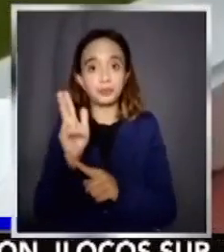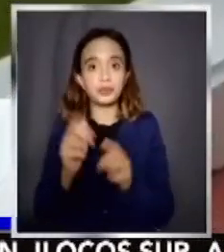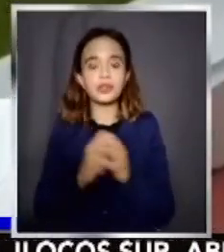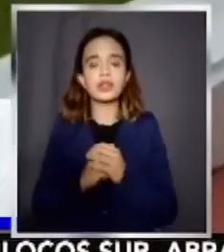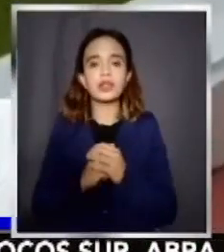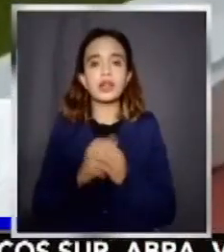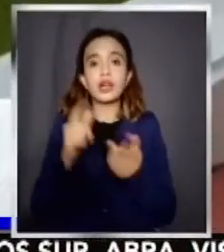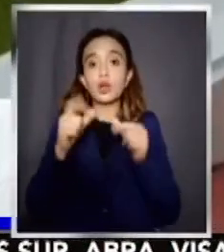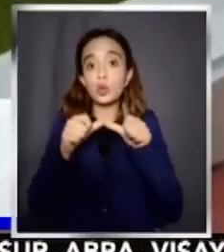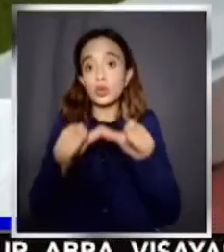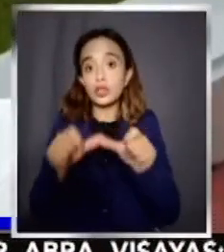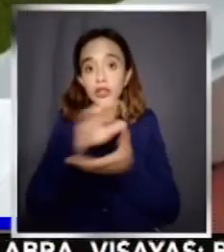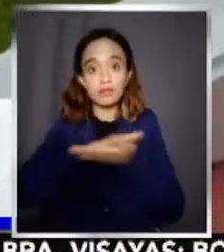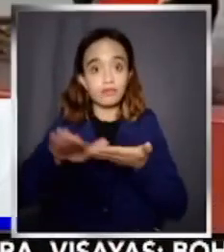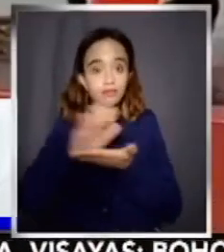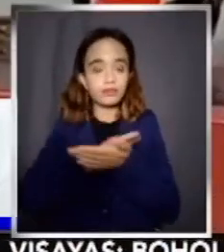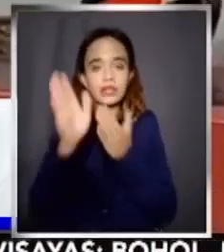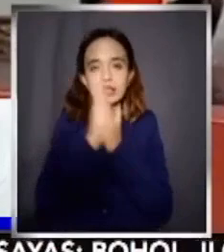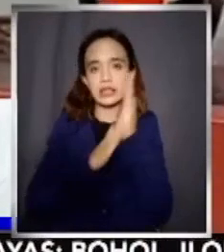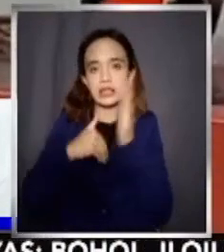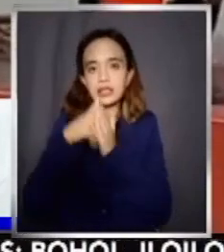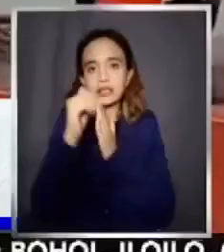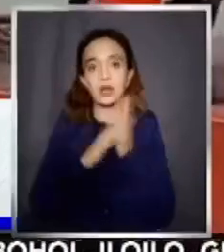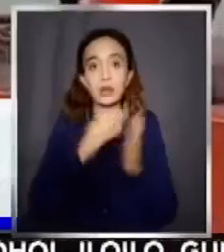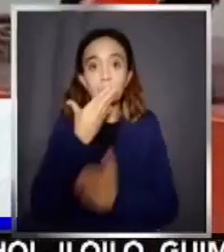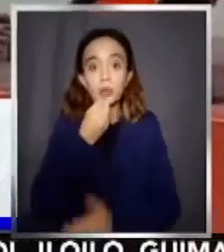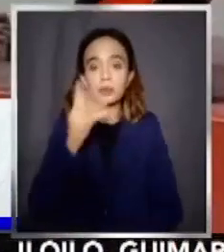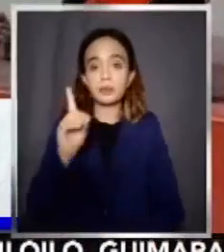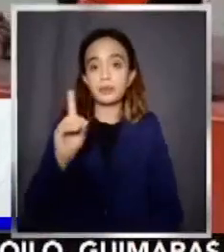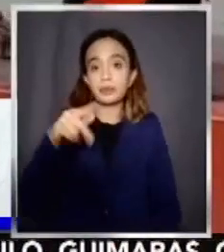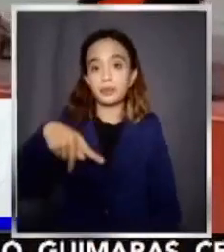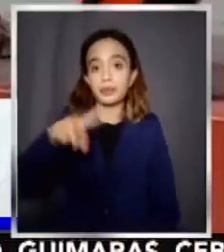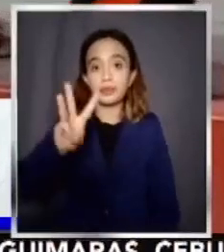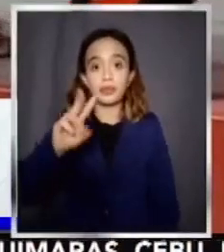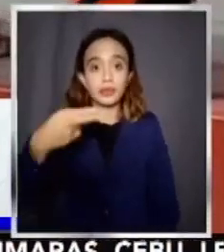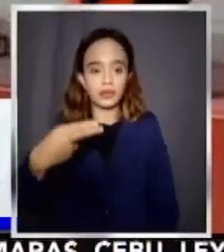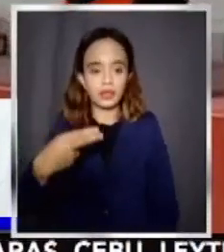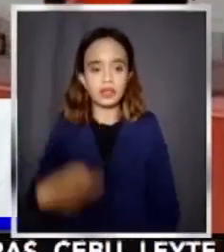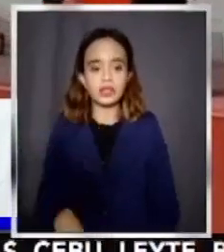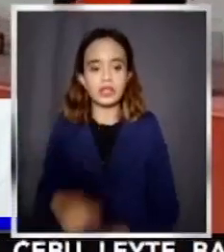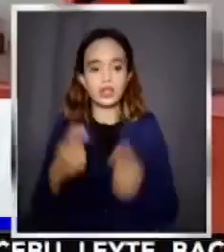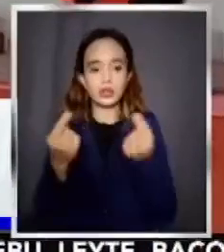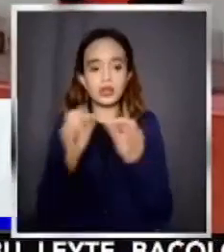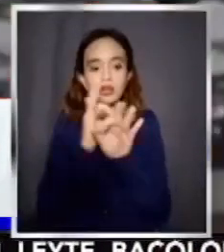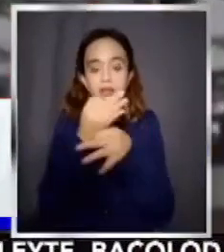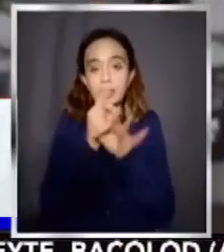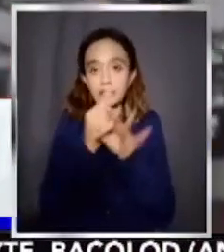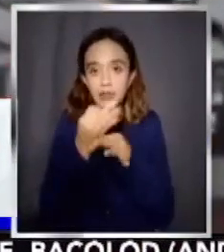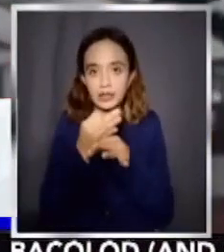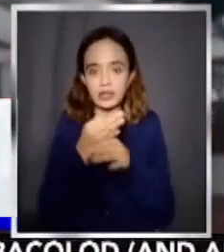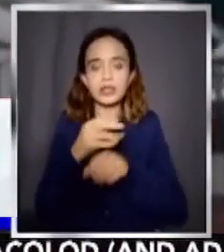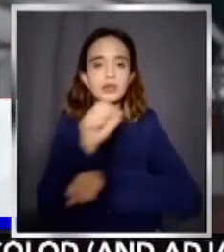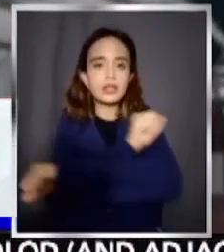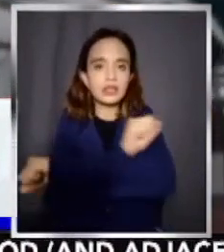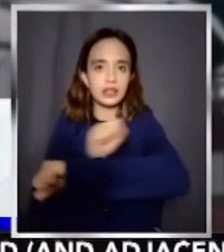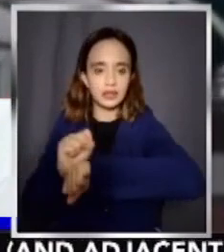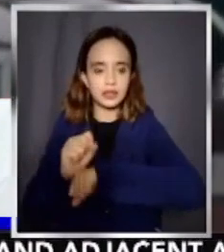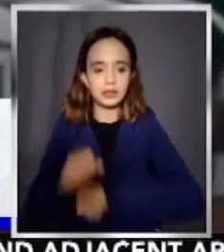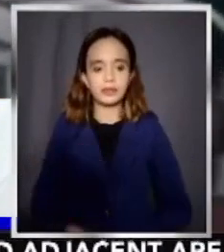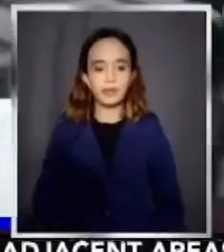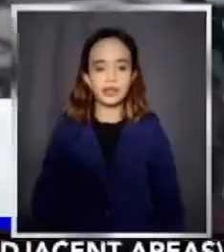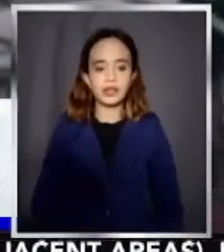sa venue ng mga tauhan ng DPWH. Unti-unti na rin inaayos ang stage sa venue. Iminungkahi rin ng PNP